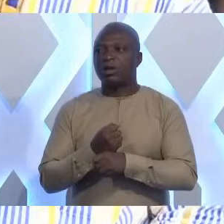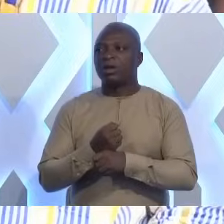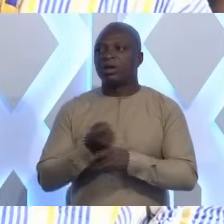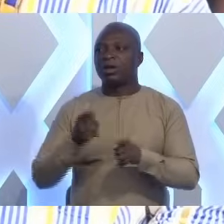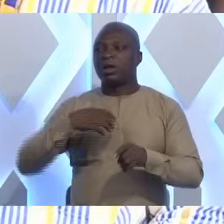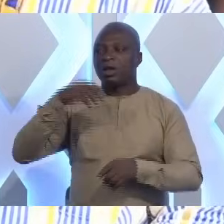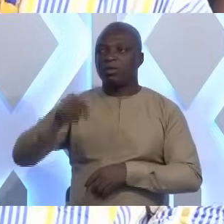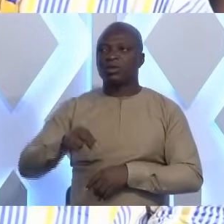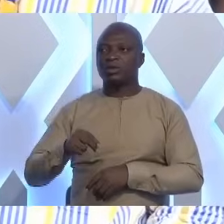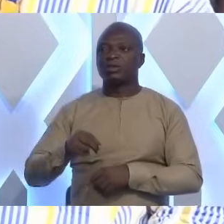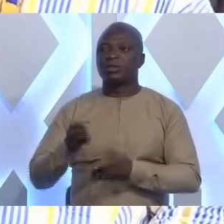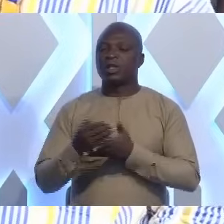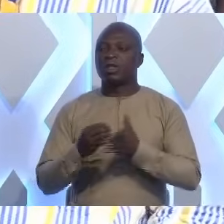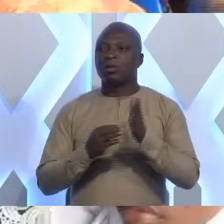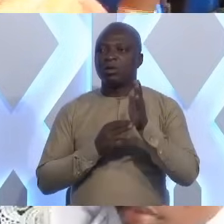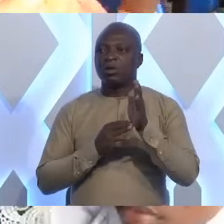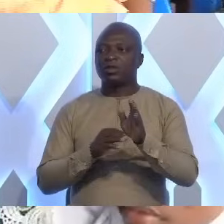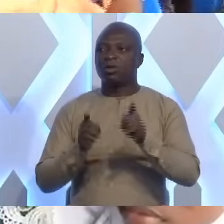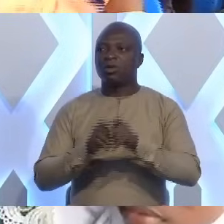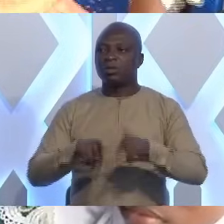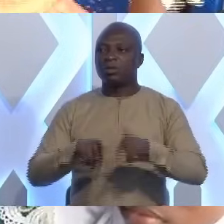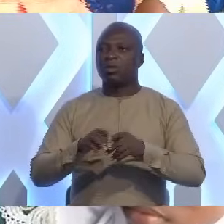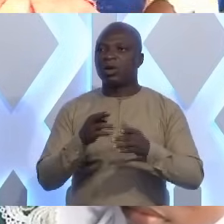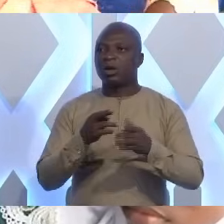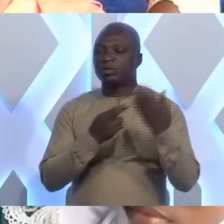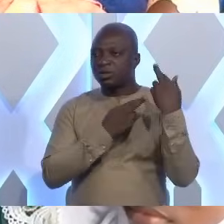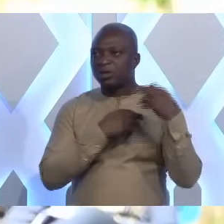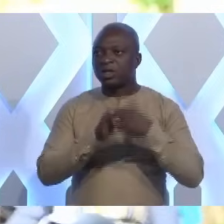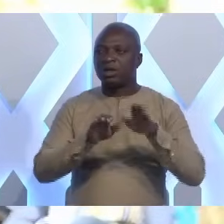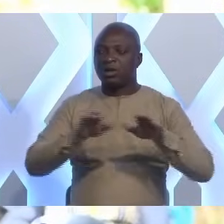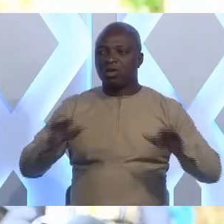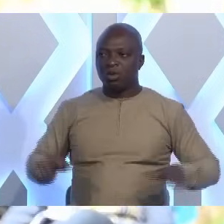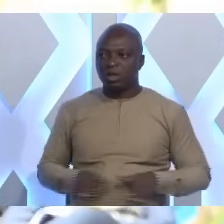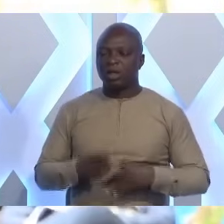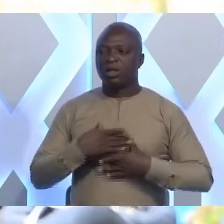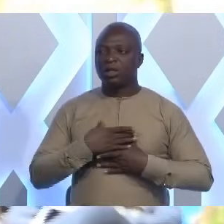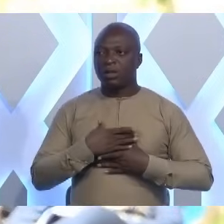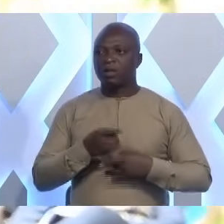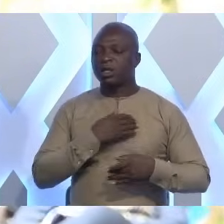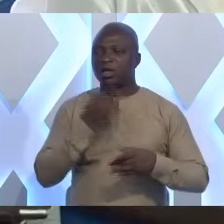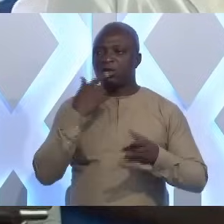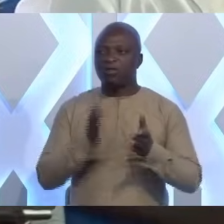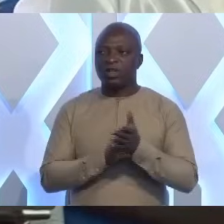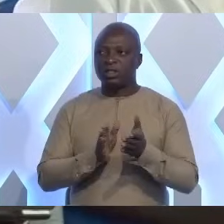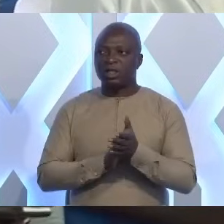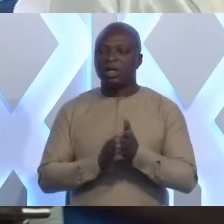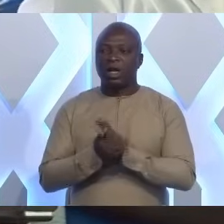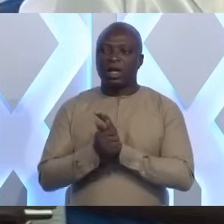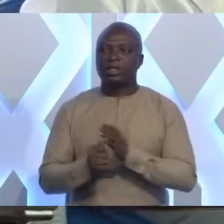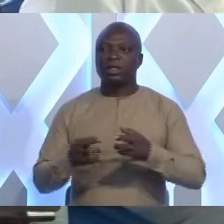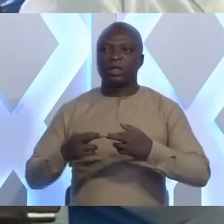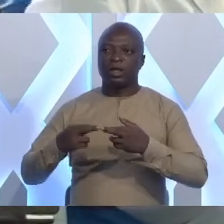fait. Les manifestations ont permis aux responsables de la communauté de saluer et féliciter la qualité des